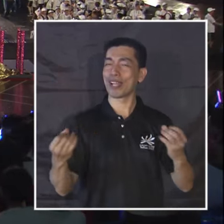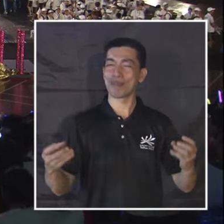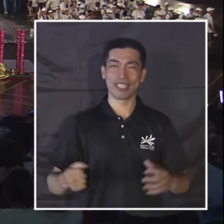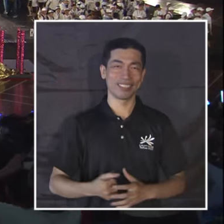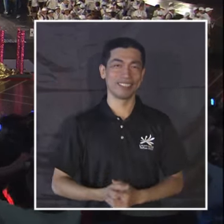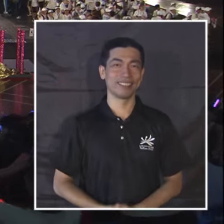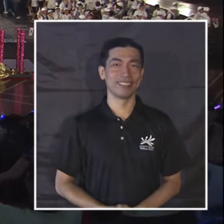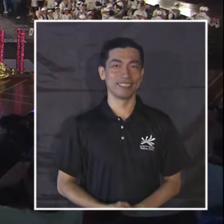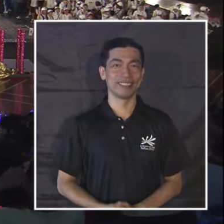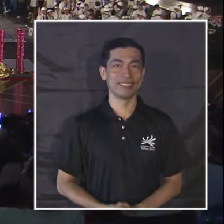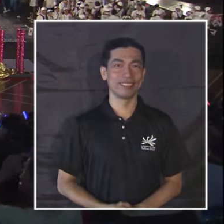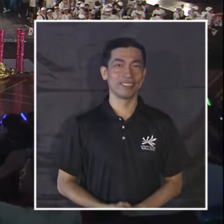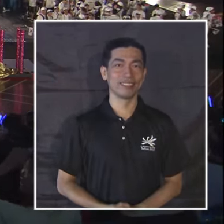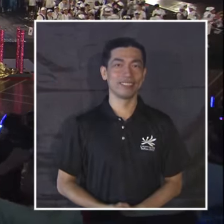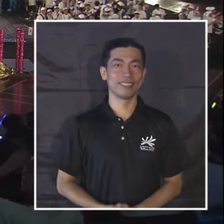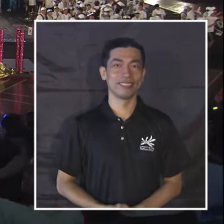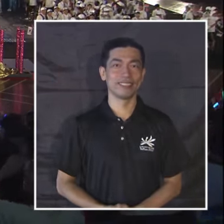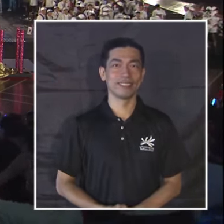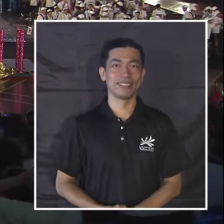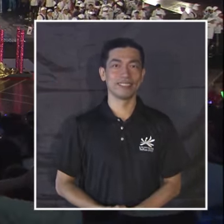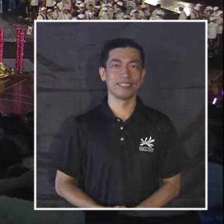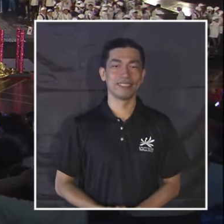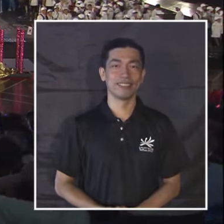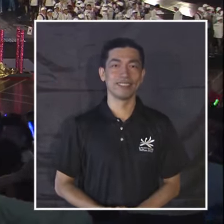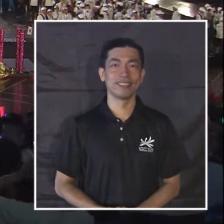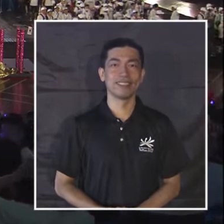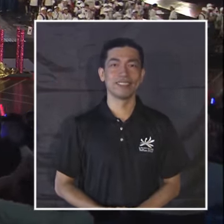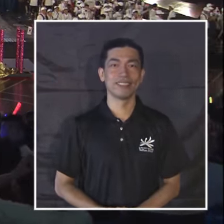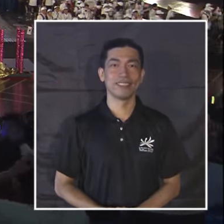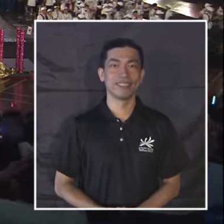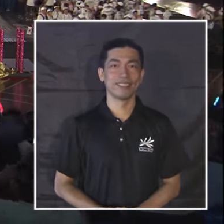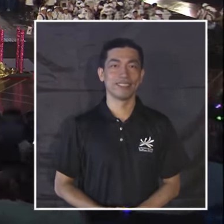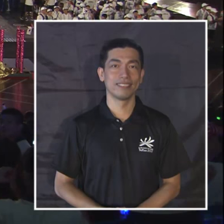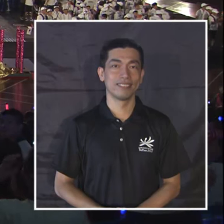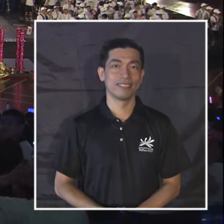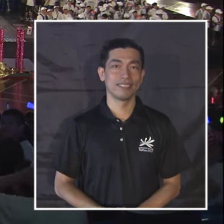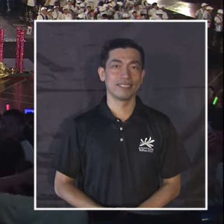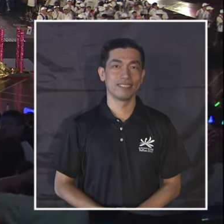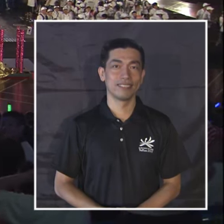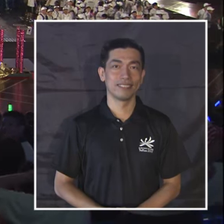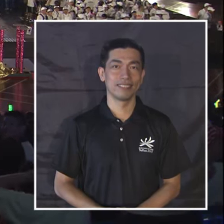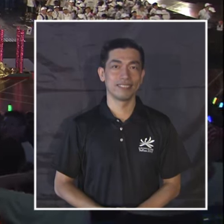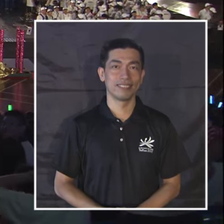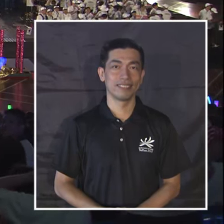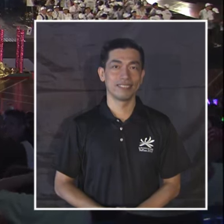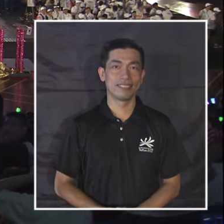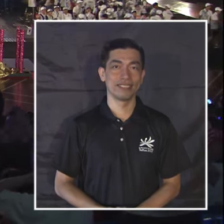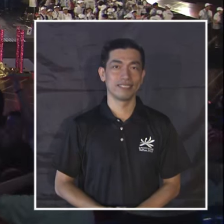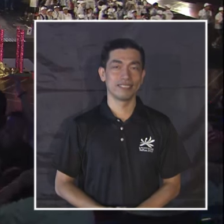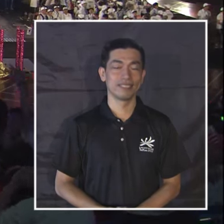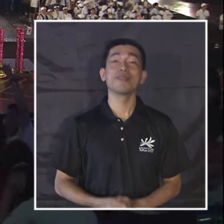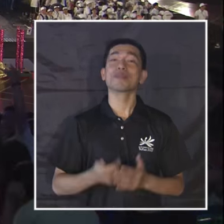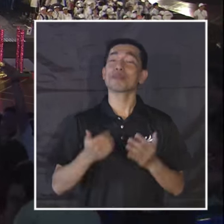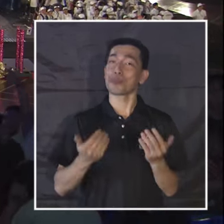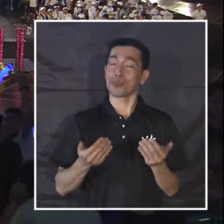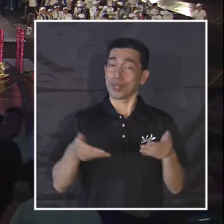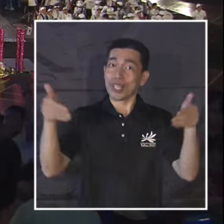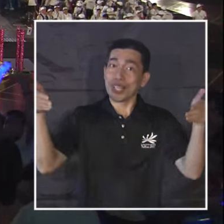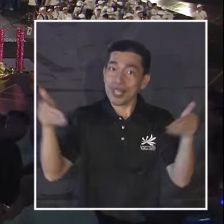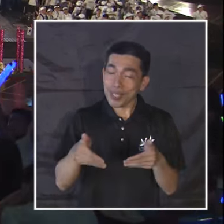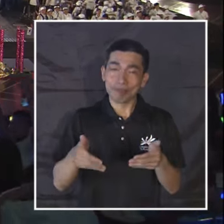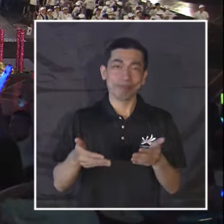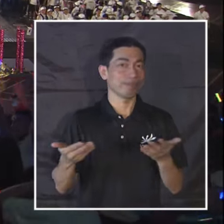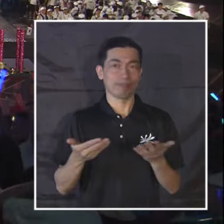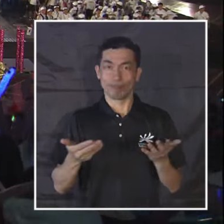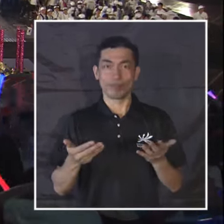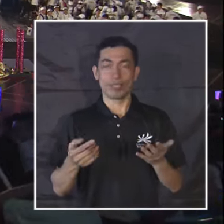and gentlemen, now it's time for the introduction of the distinguished guests. 现在我们要先跟大家介绍的就是我